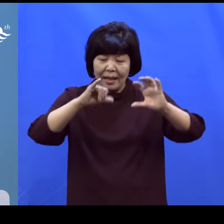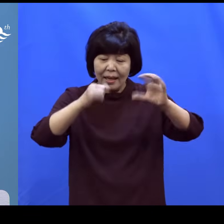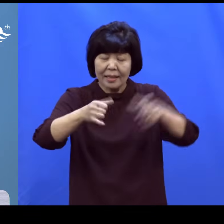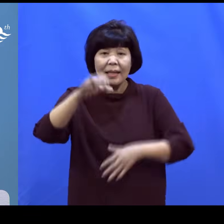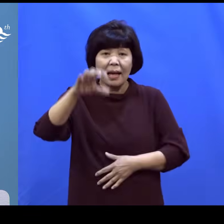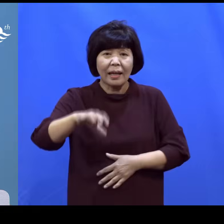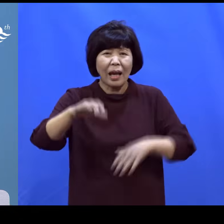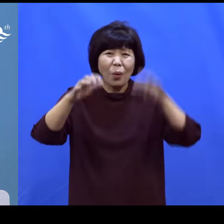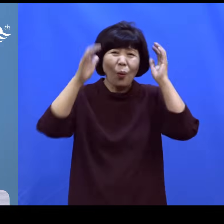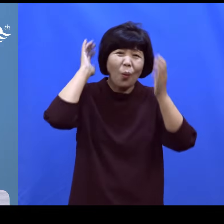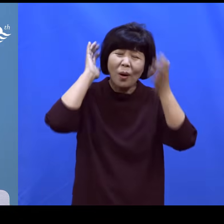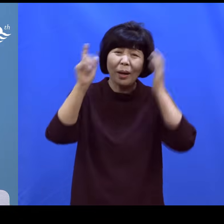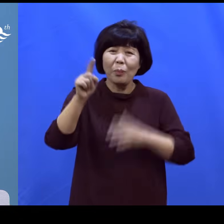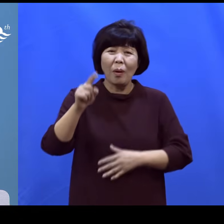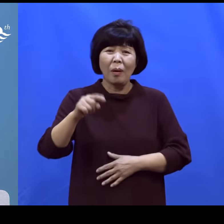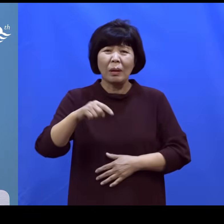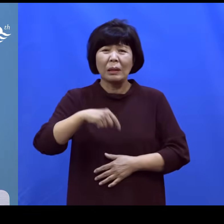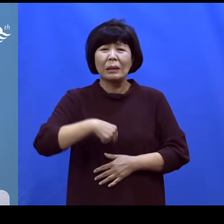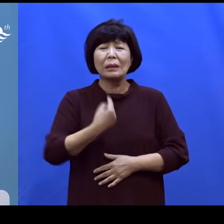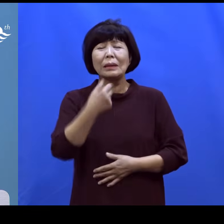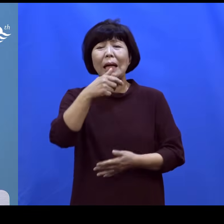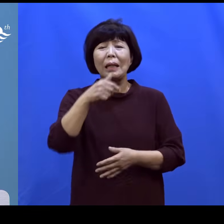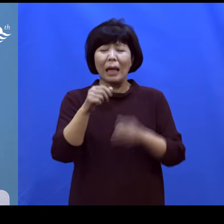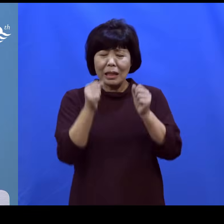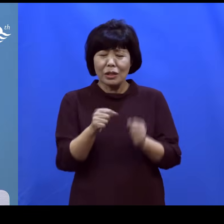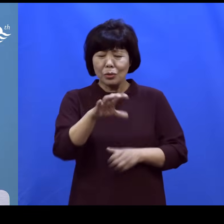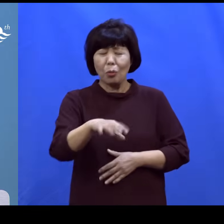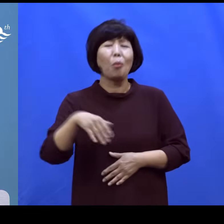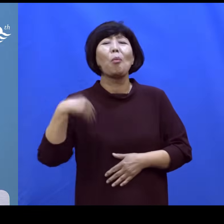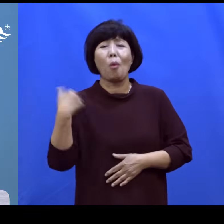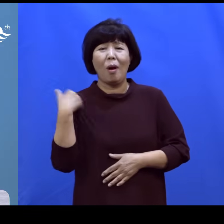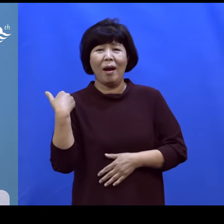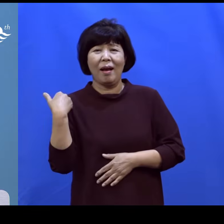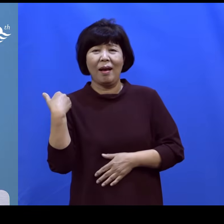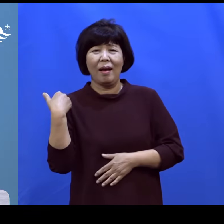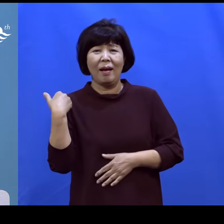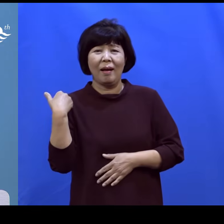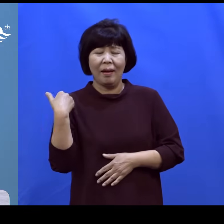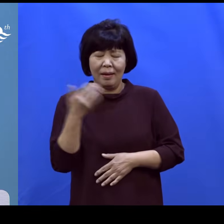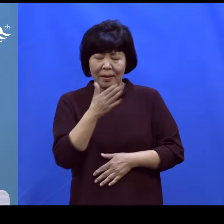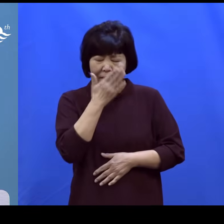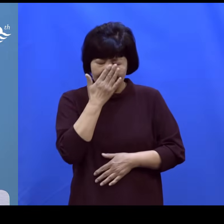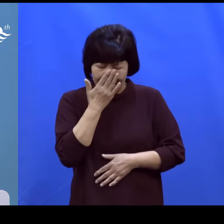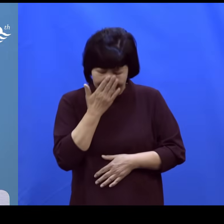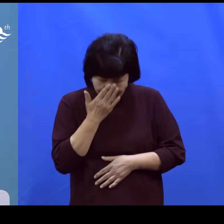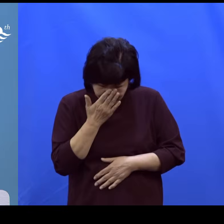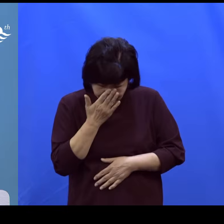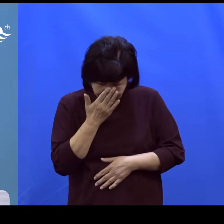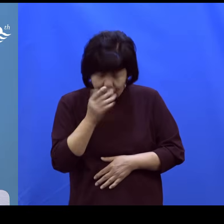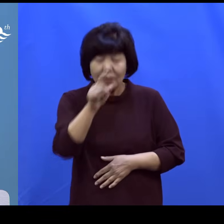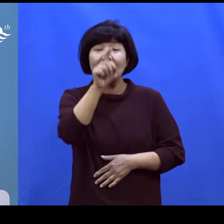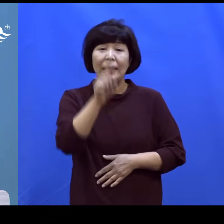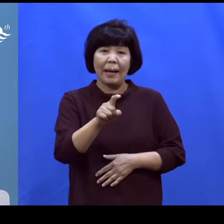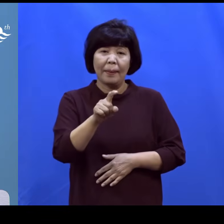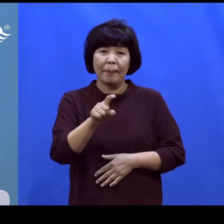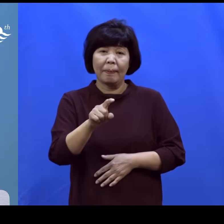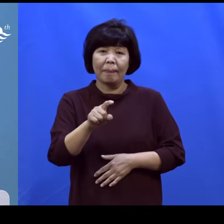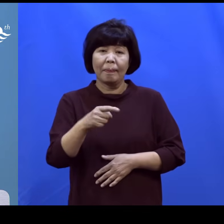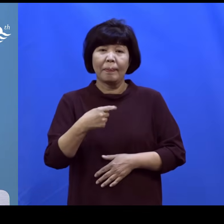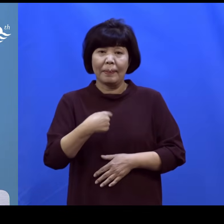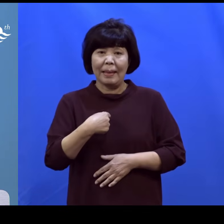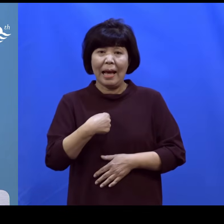자기의 위치를 벗어나는 것. 그러므로 겸손이란 무엇인가? 자기의 위치를 지키는